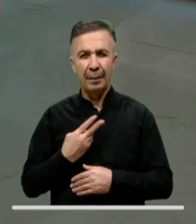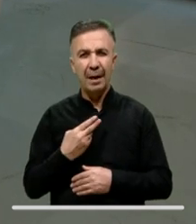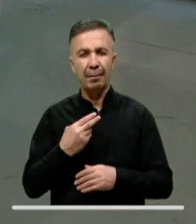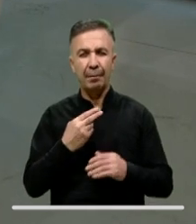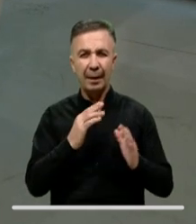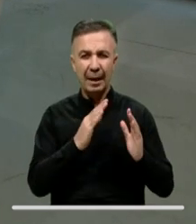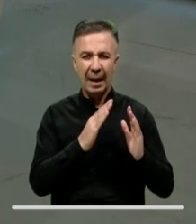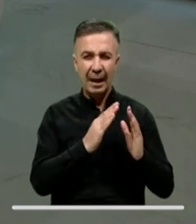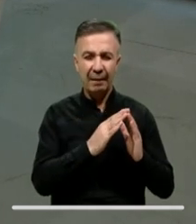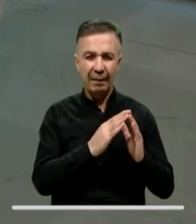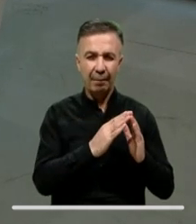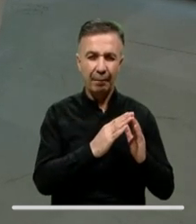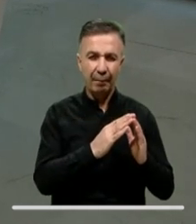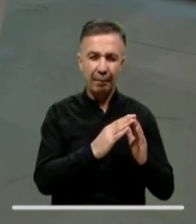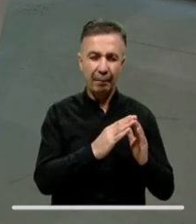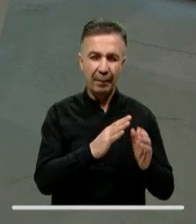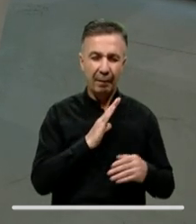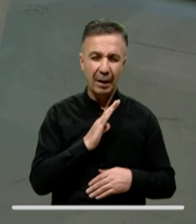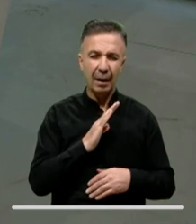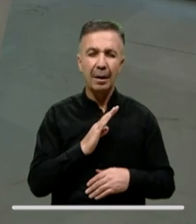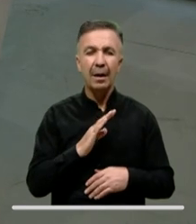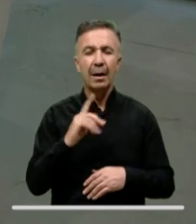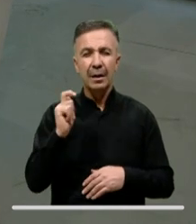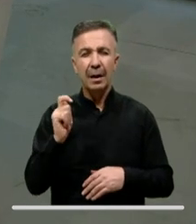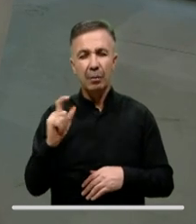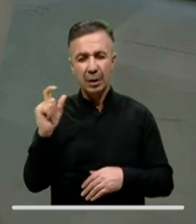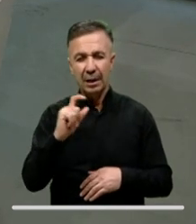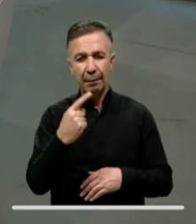vardı. Evime hocam Temmuz